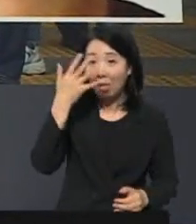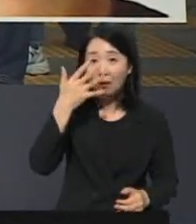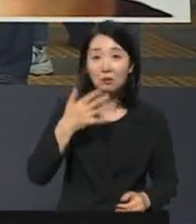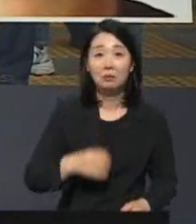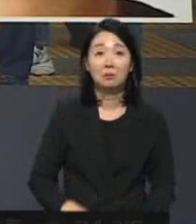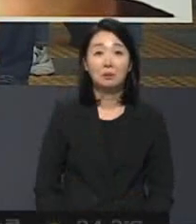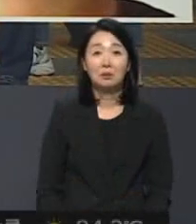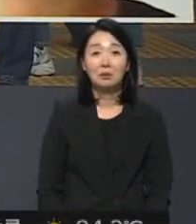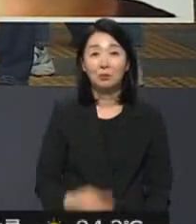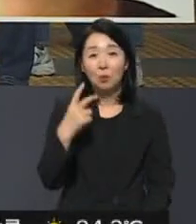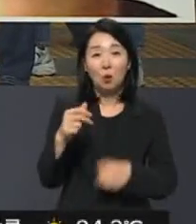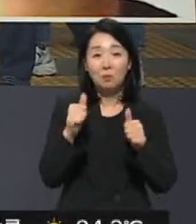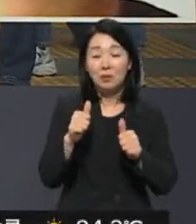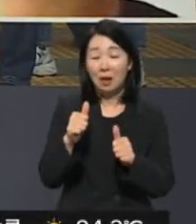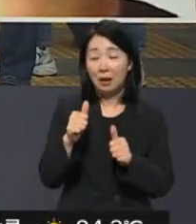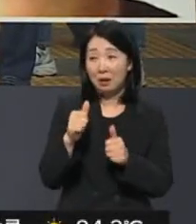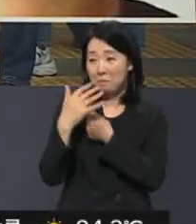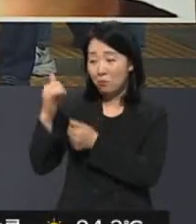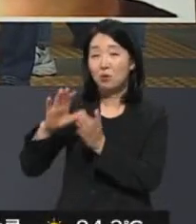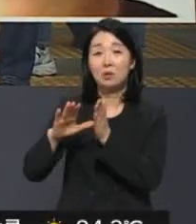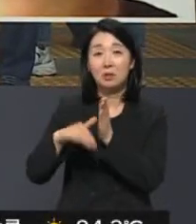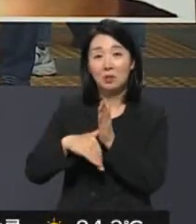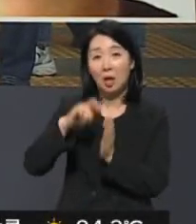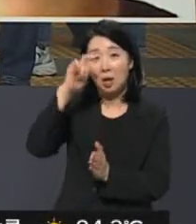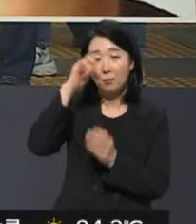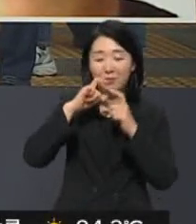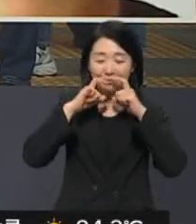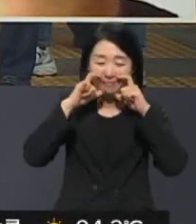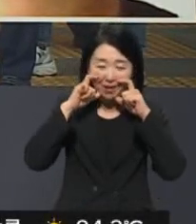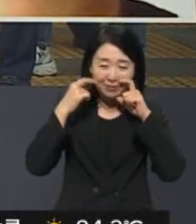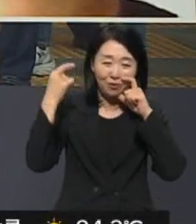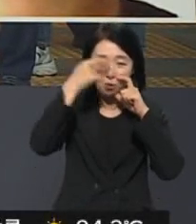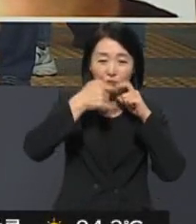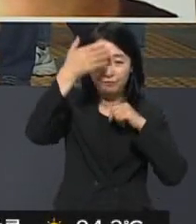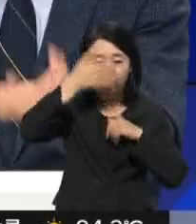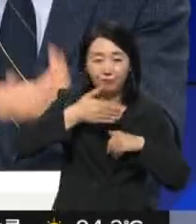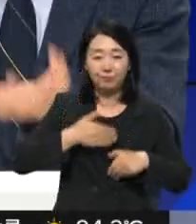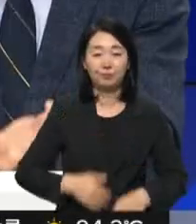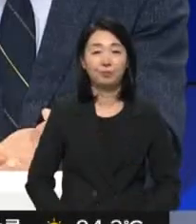검찰로 송치될 때 모자와 마스크로 얼굴을 꽁꽁 가렸습니다.